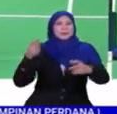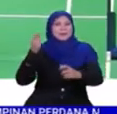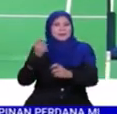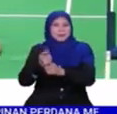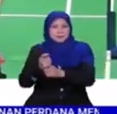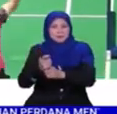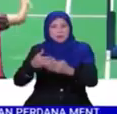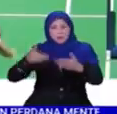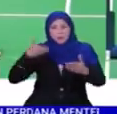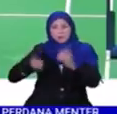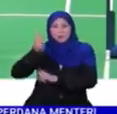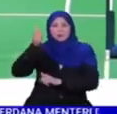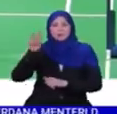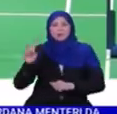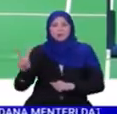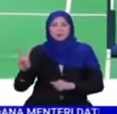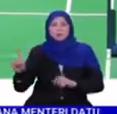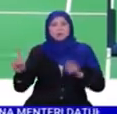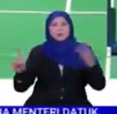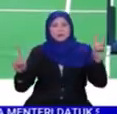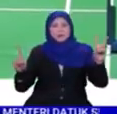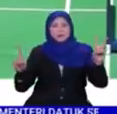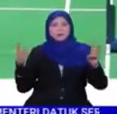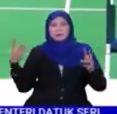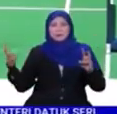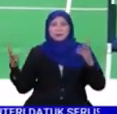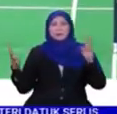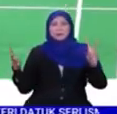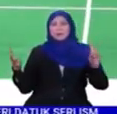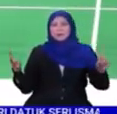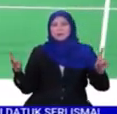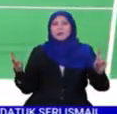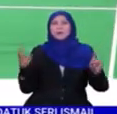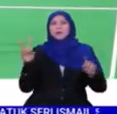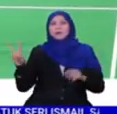sebelum menang 21-16 16-21